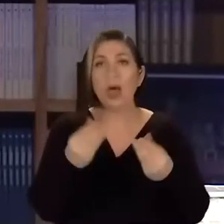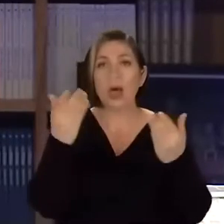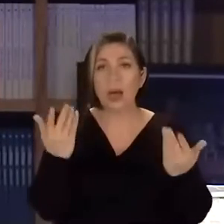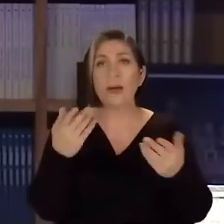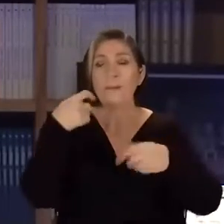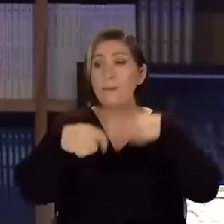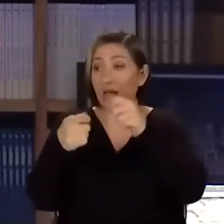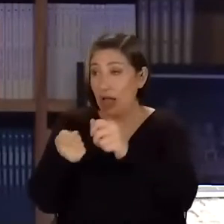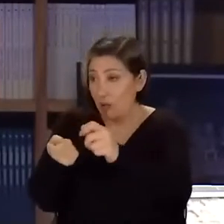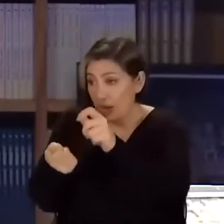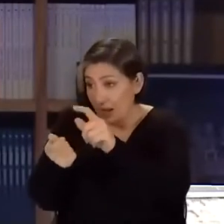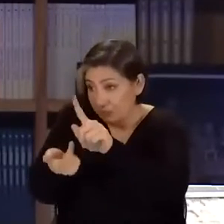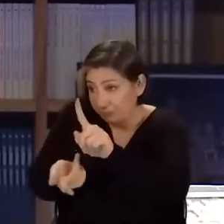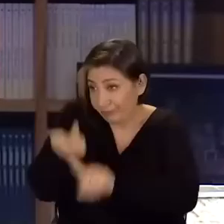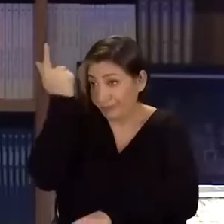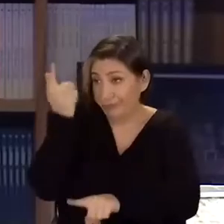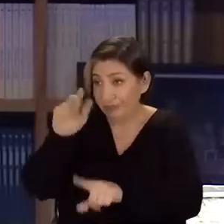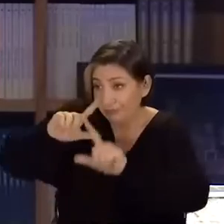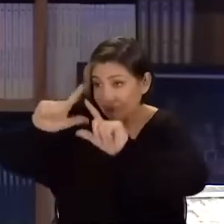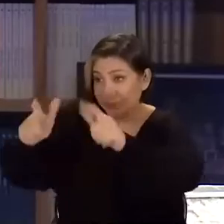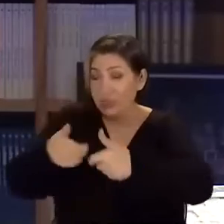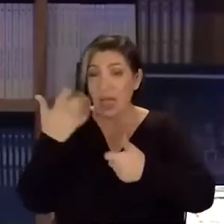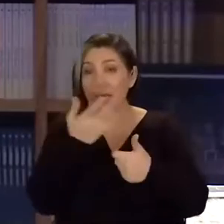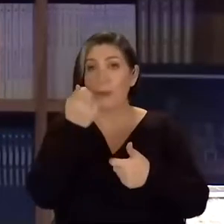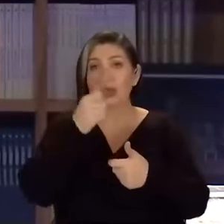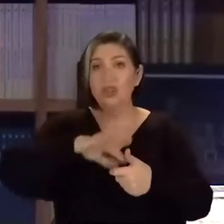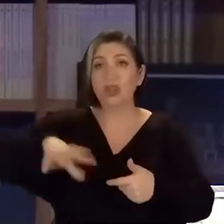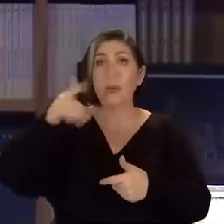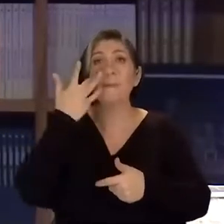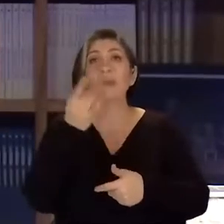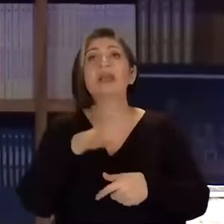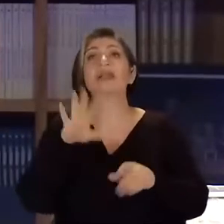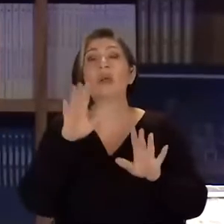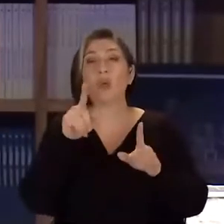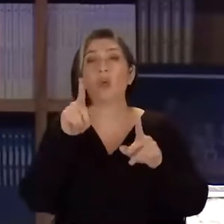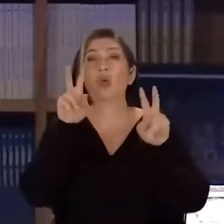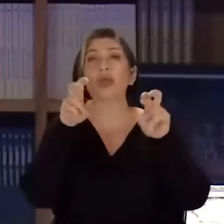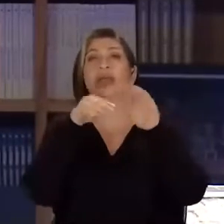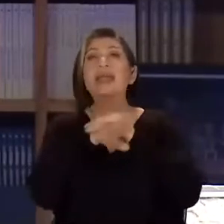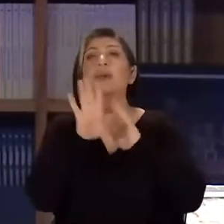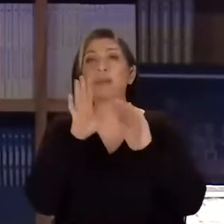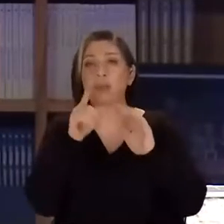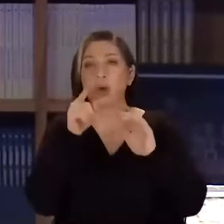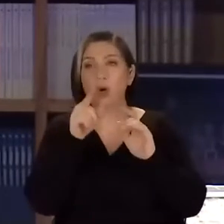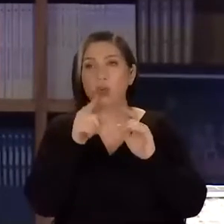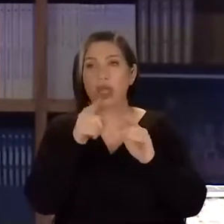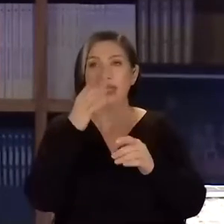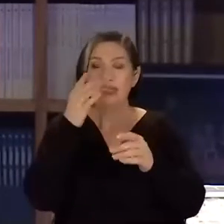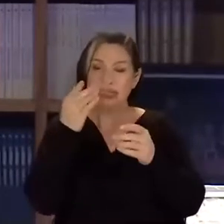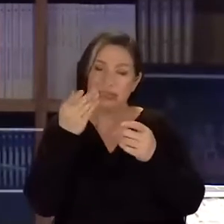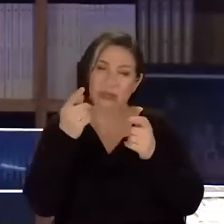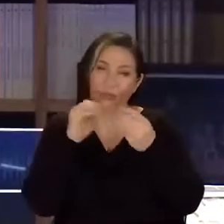Artık banka soyulduğu zaman hangi para çalınıyor o da belli olmamaya başladı. Ya, o konulara girmeyeyim çünkü legal problemler